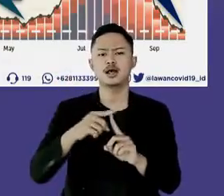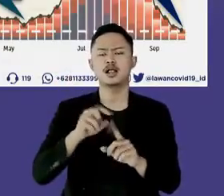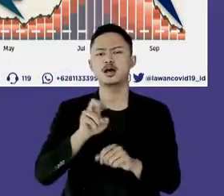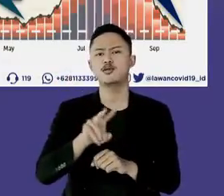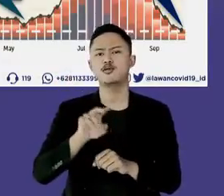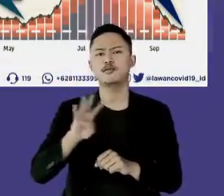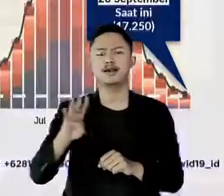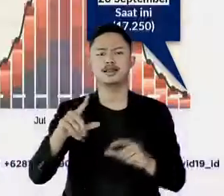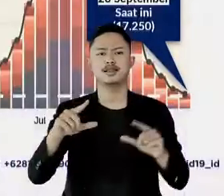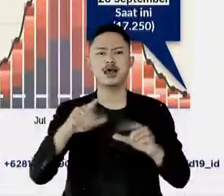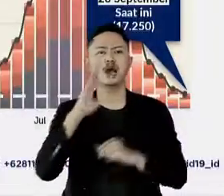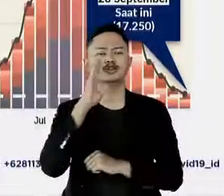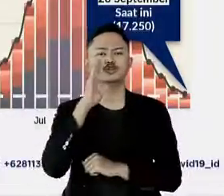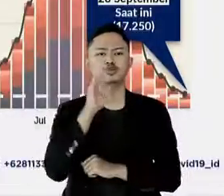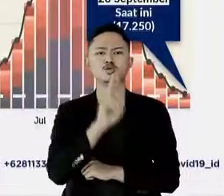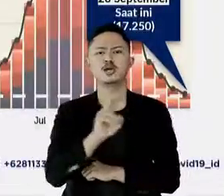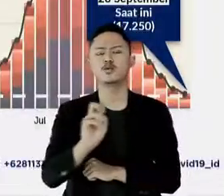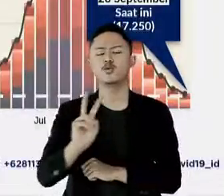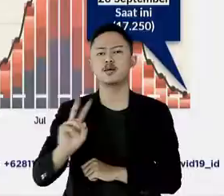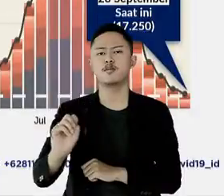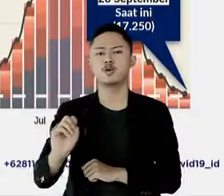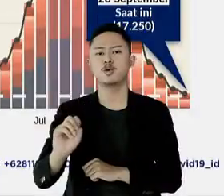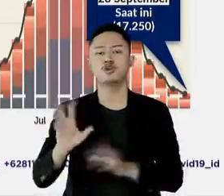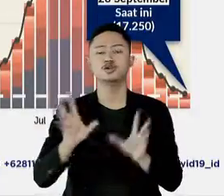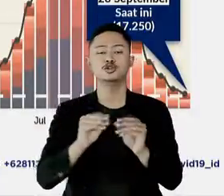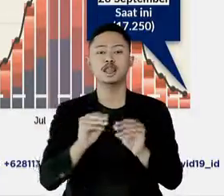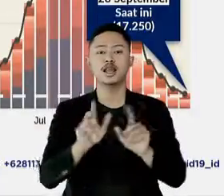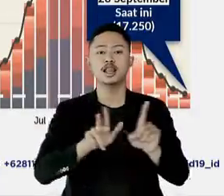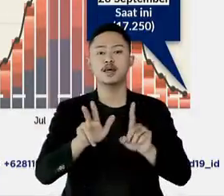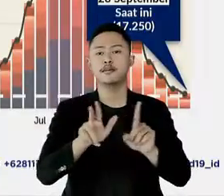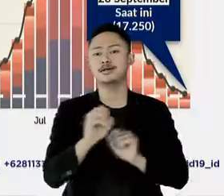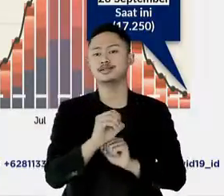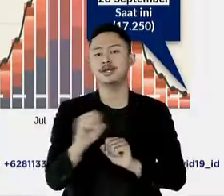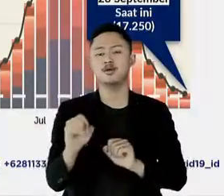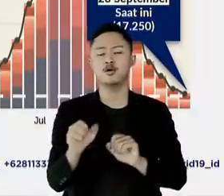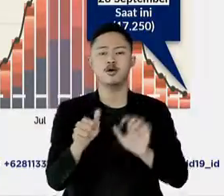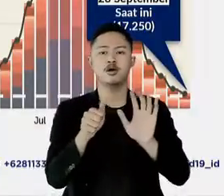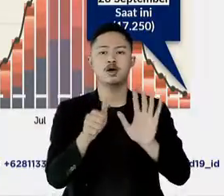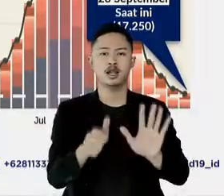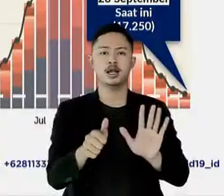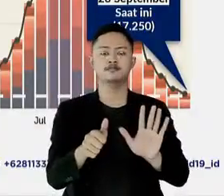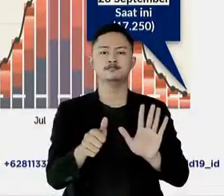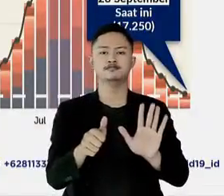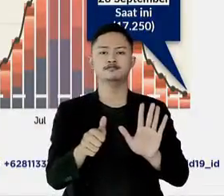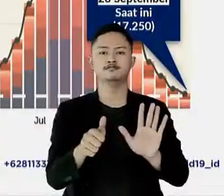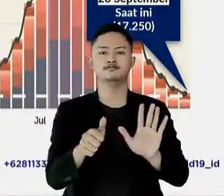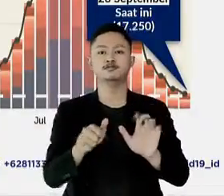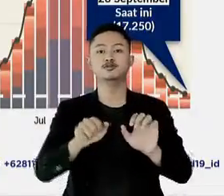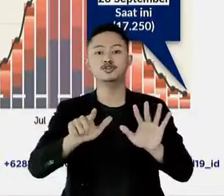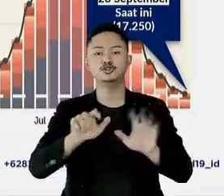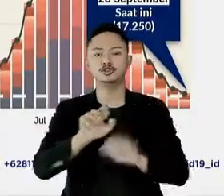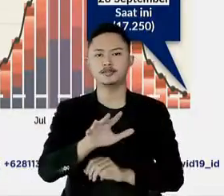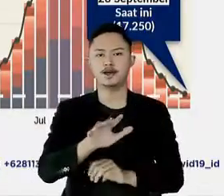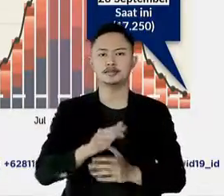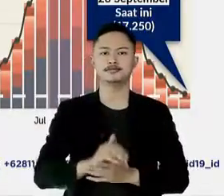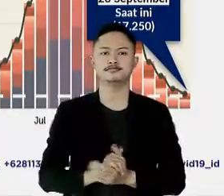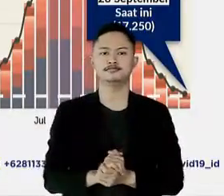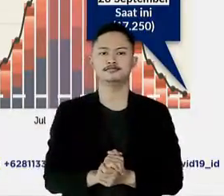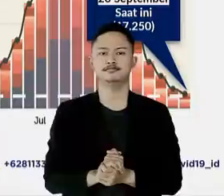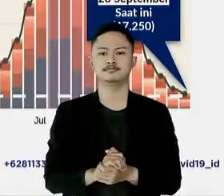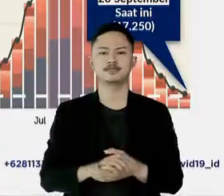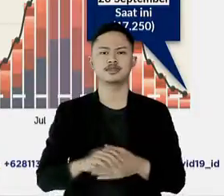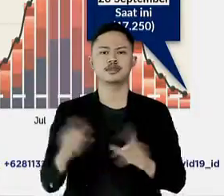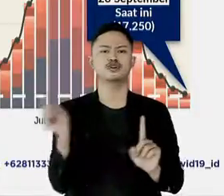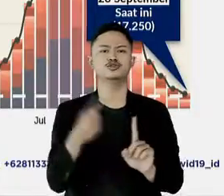Agustus 2020 yaitu sebesar 18630 5 tentunya tujuan